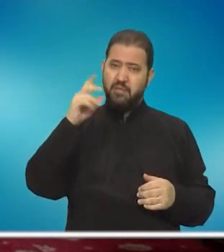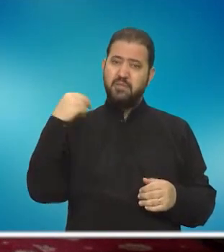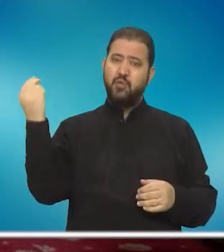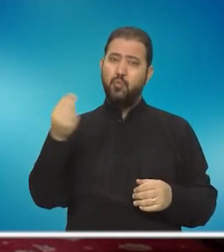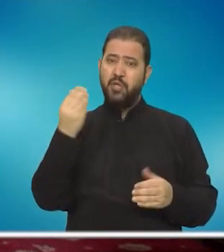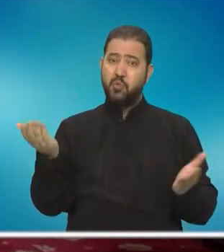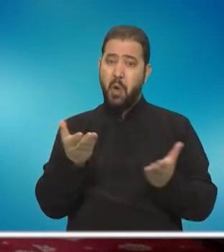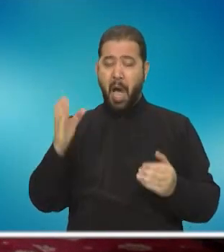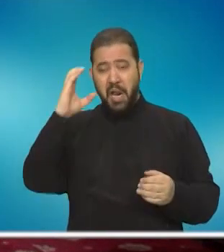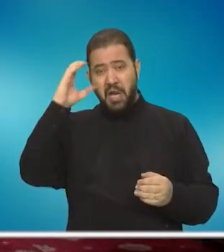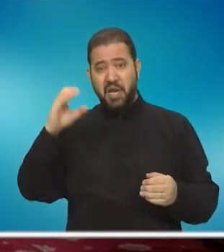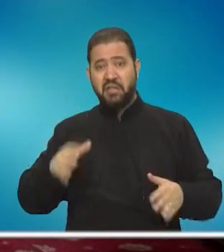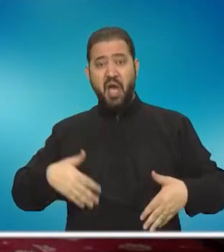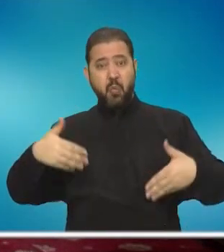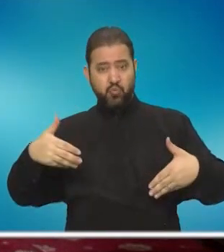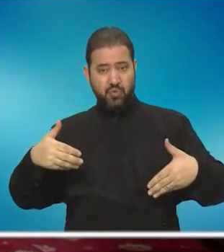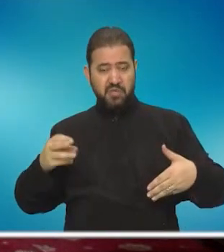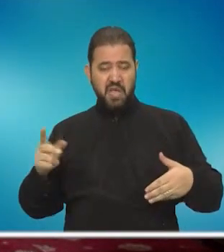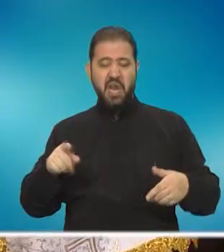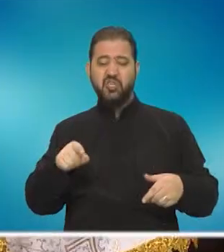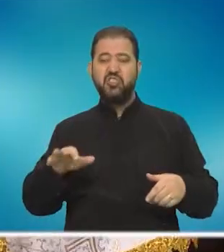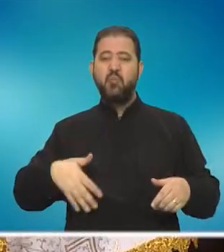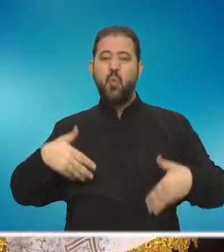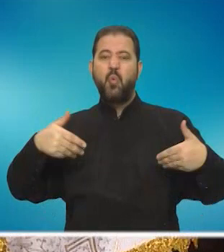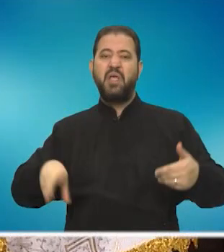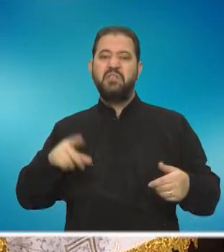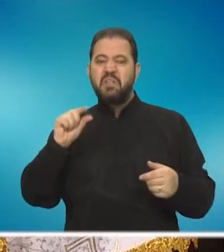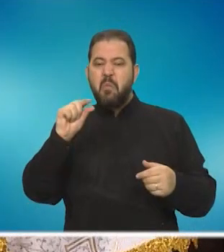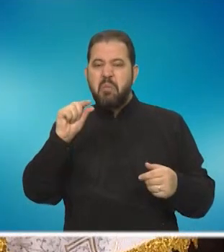întotdeauna cred că au bucurii, dar au bucurii mărunte,